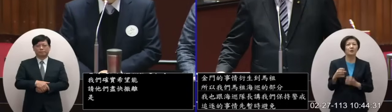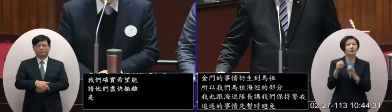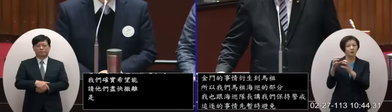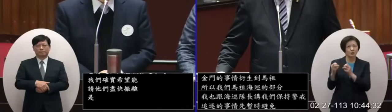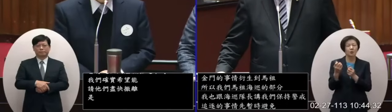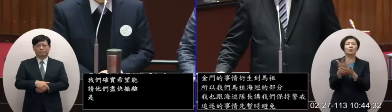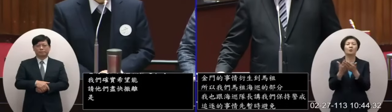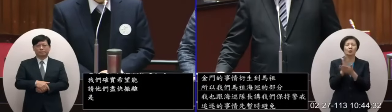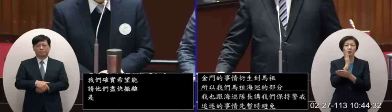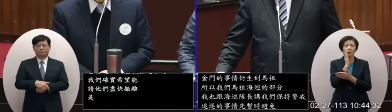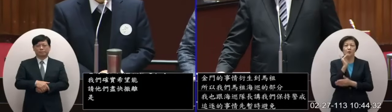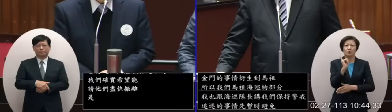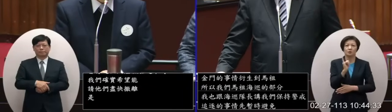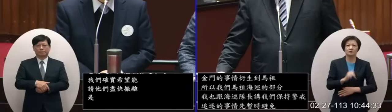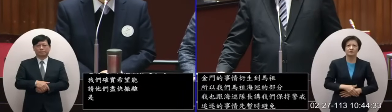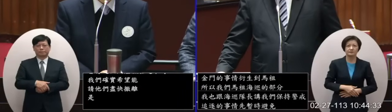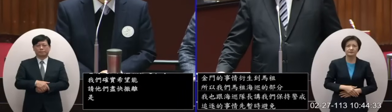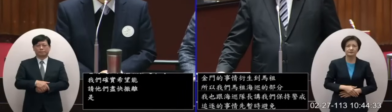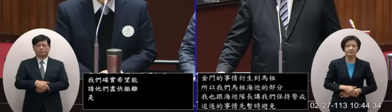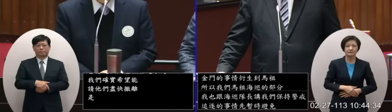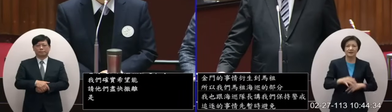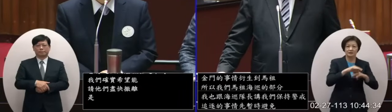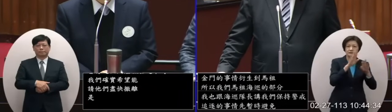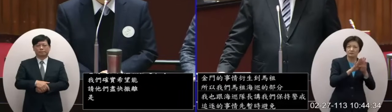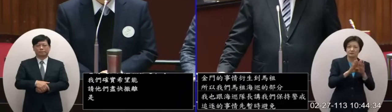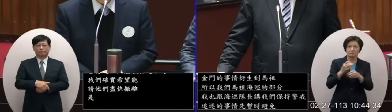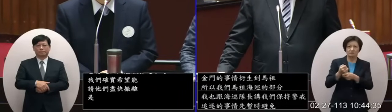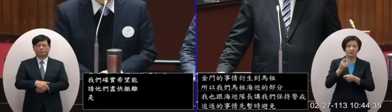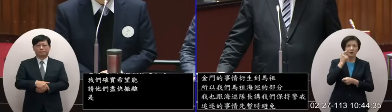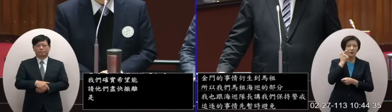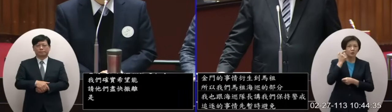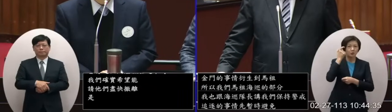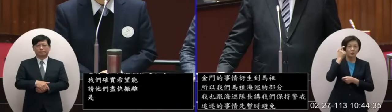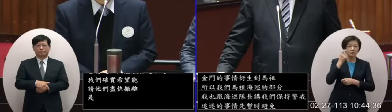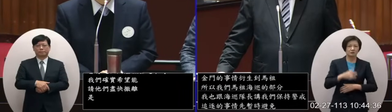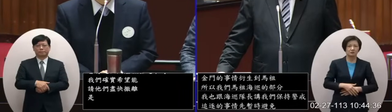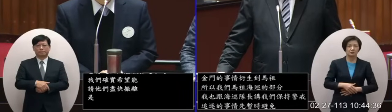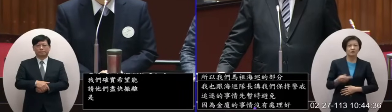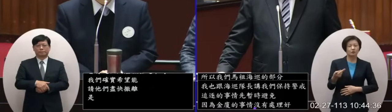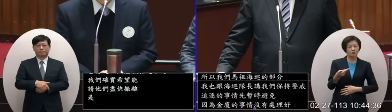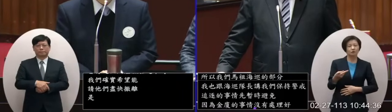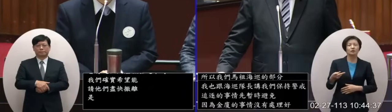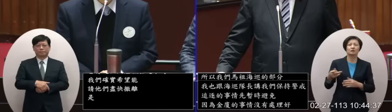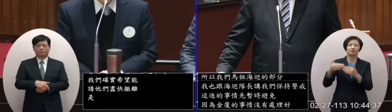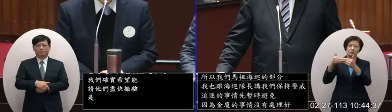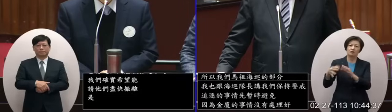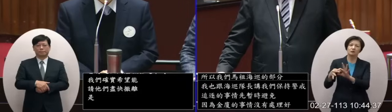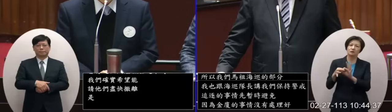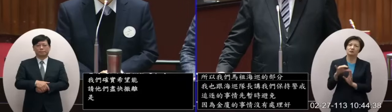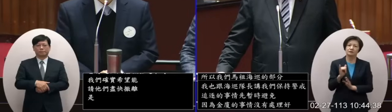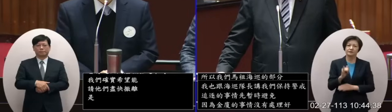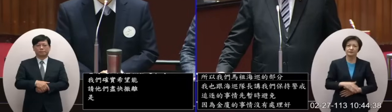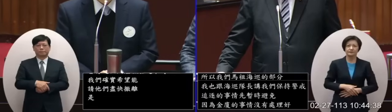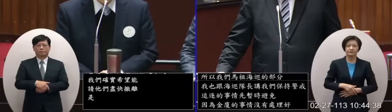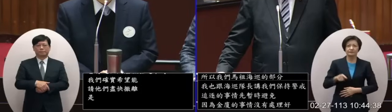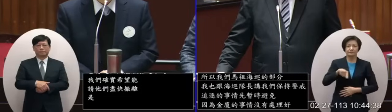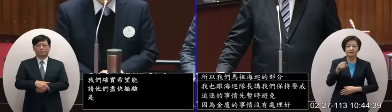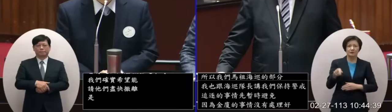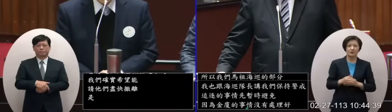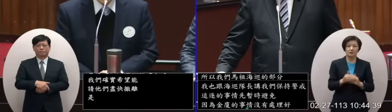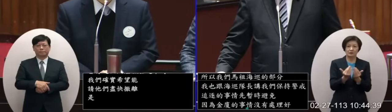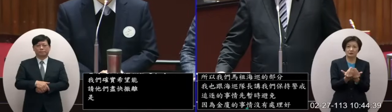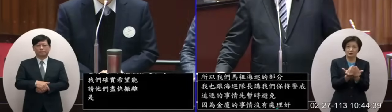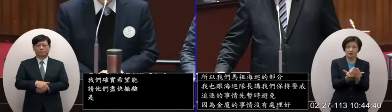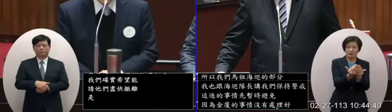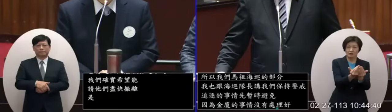不错了，哈。所以也就是金门马祖啊，我们关系还蛮好的。虽然他们有三条海监船在